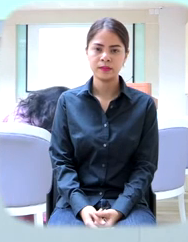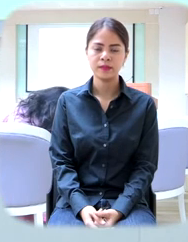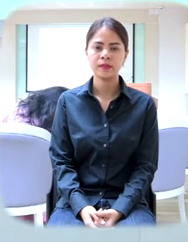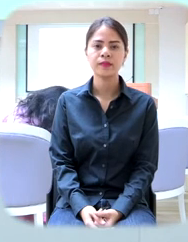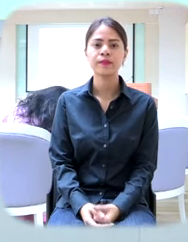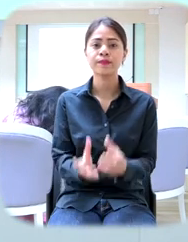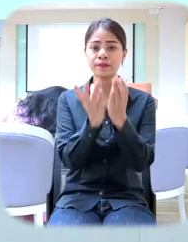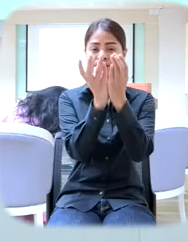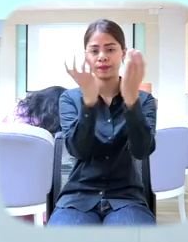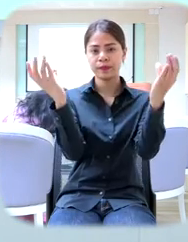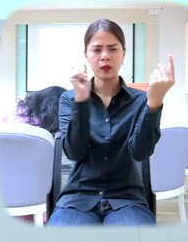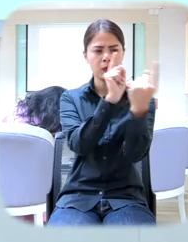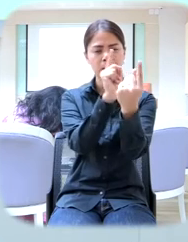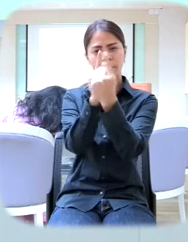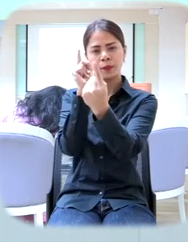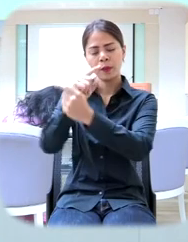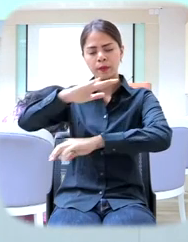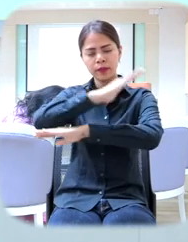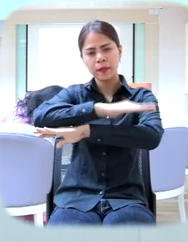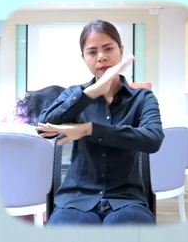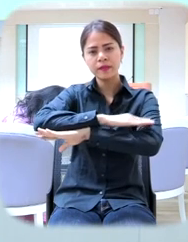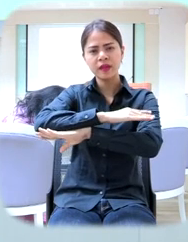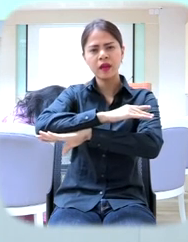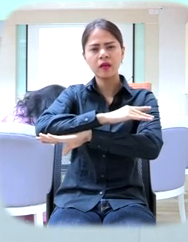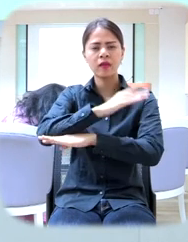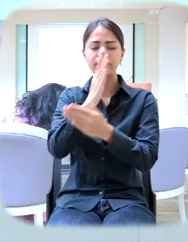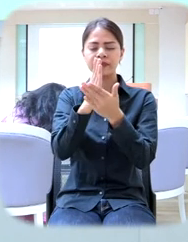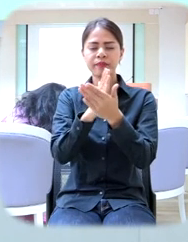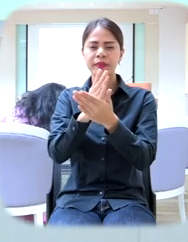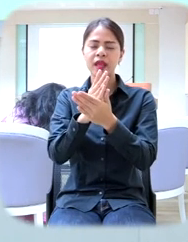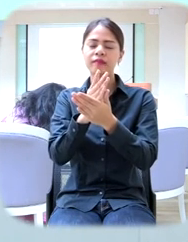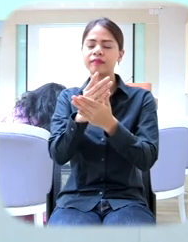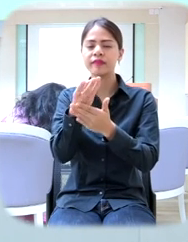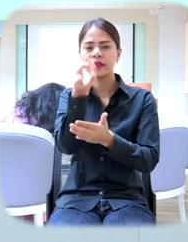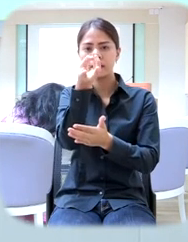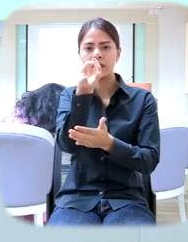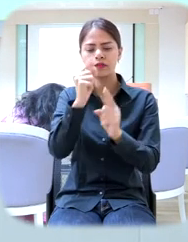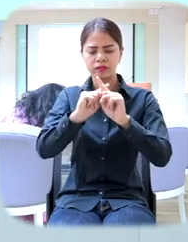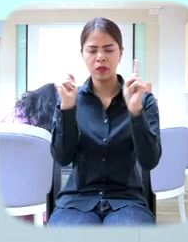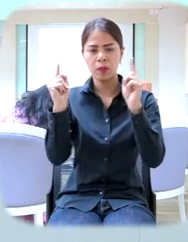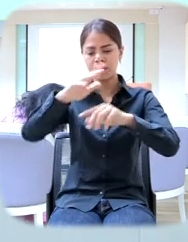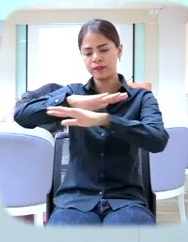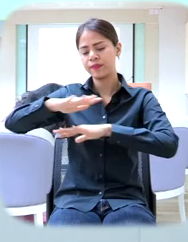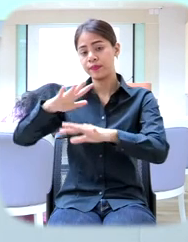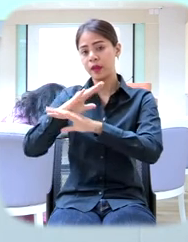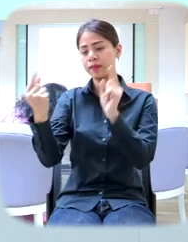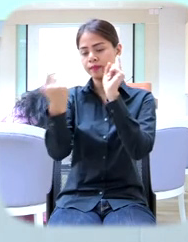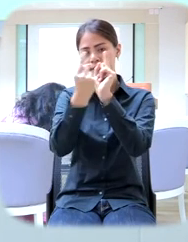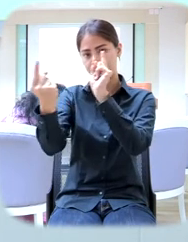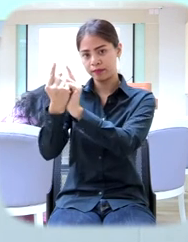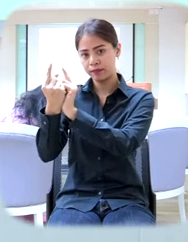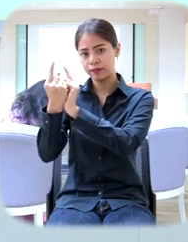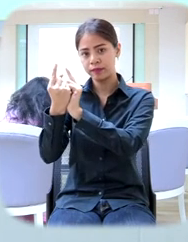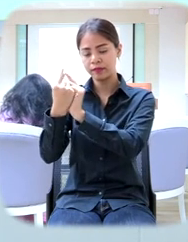คัมภีร์ที่เราเห็นโดยทั่วไปที่มีการตีพิมพ์นั้นก็เป็นแค่ส่วนหนึ่งนะครับแต่ว่าก็คือเอกสารที่ปรากฏอยู่เนี่ยก็คือที่